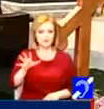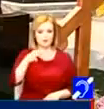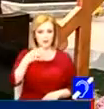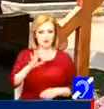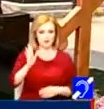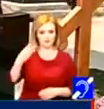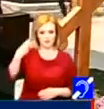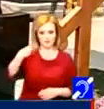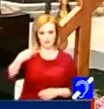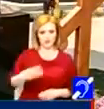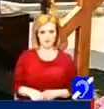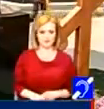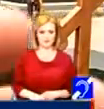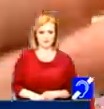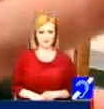pomenire.